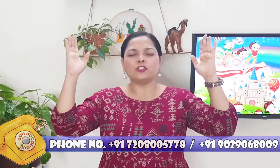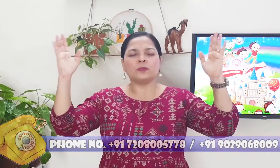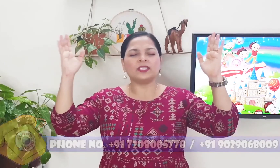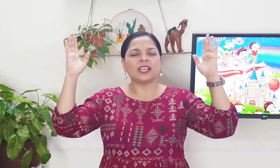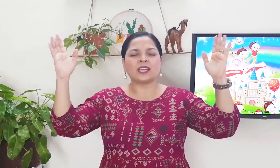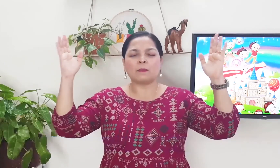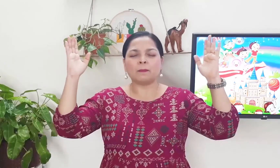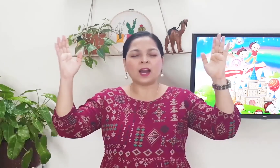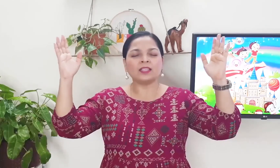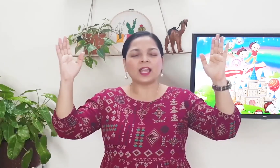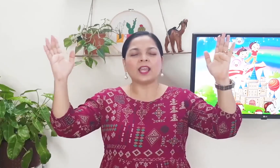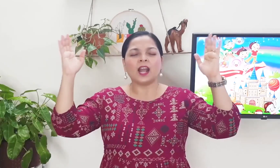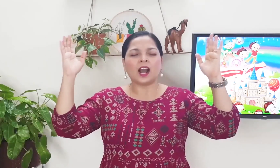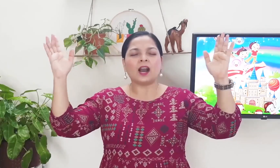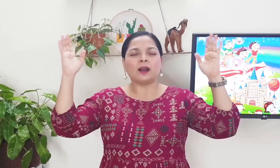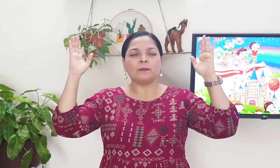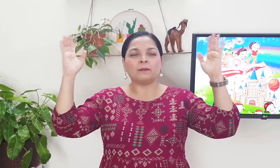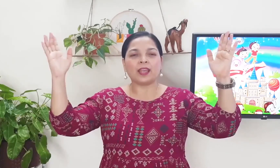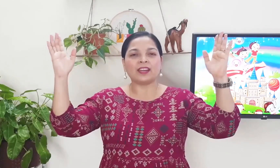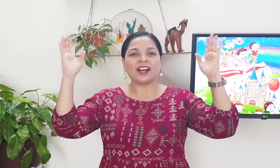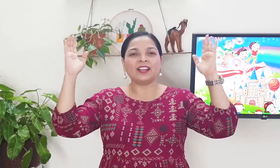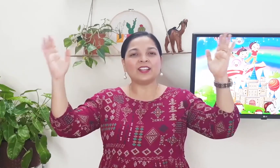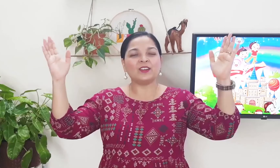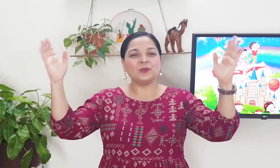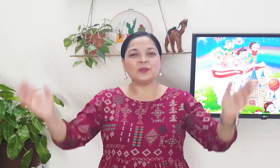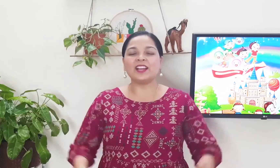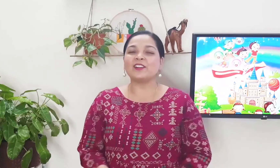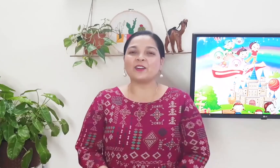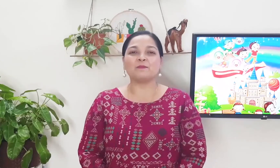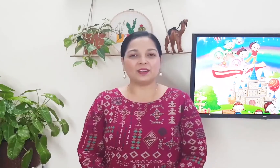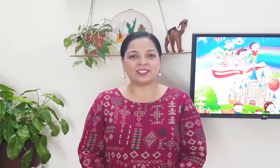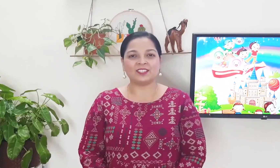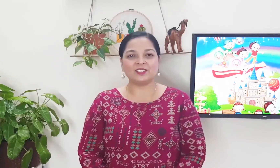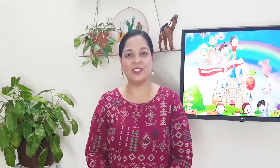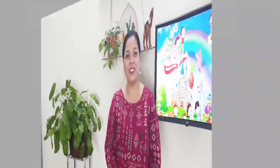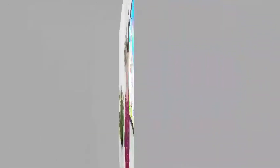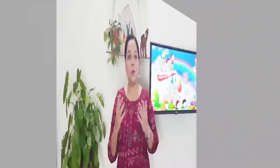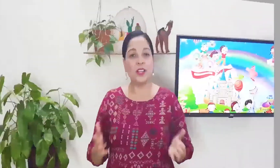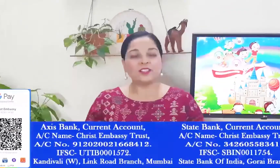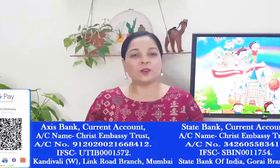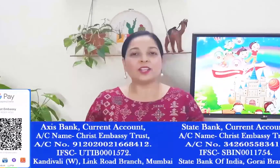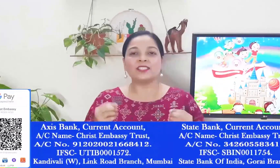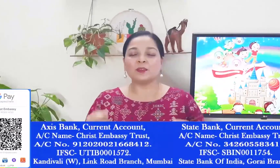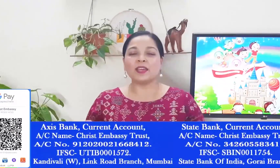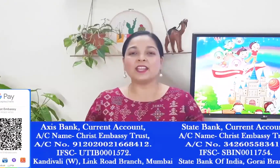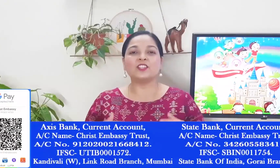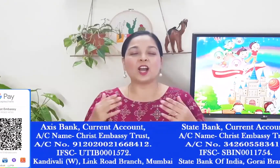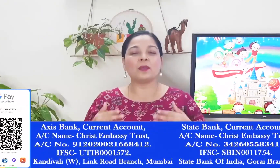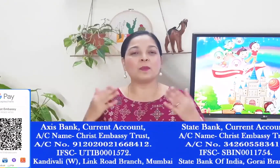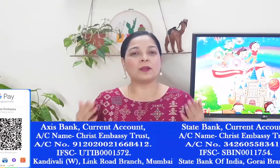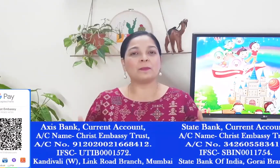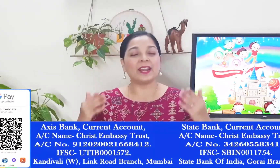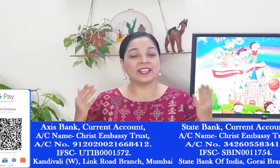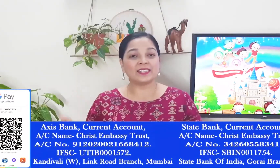प्रभु यीशु मसीह के नाम में मांगते हैं, आमेन। हालेलुया, गॉड ब्लेस यू। प्रेज द लॉर्ड। ये समय है